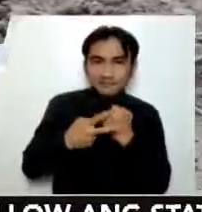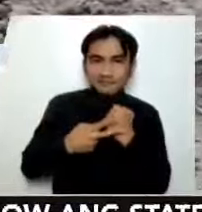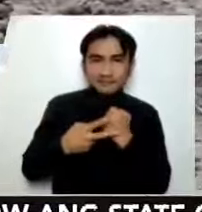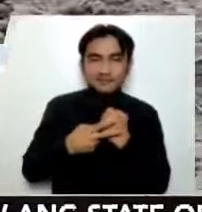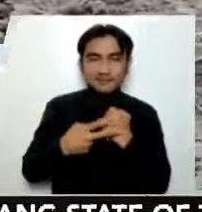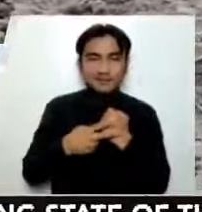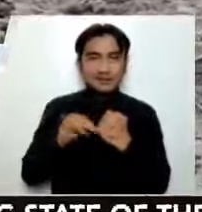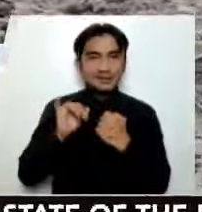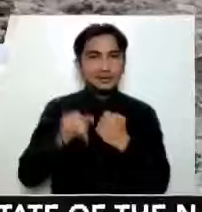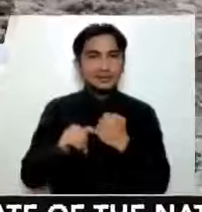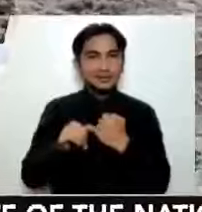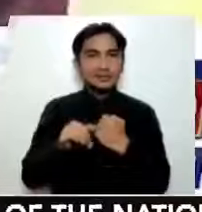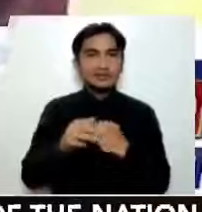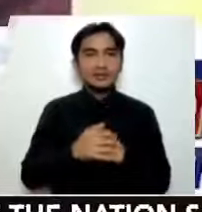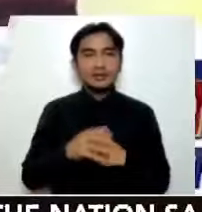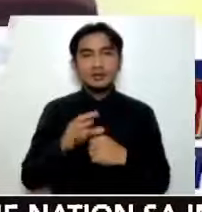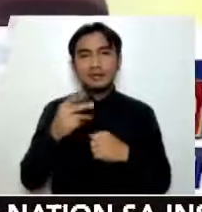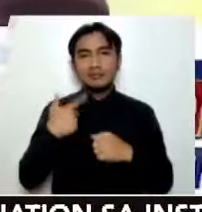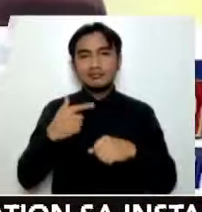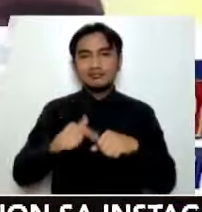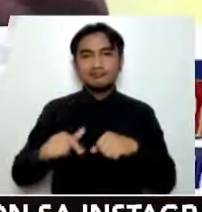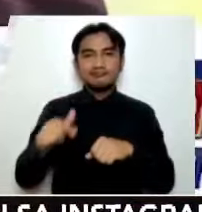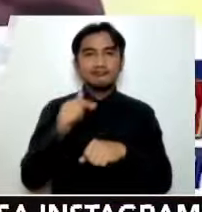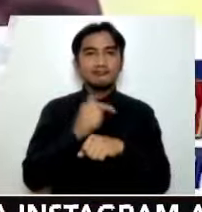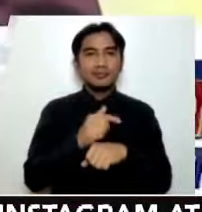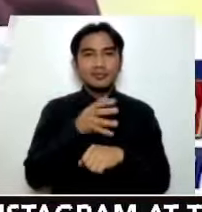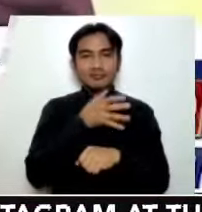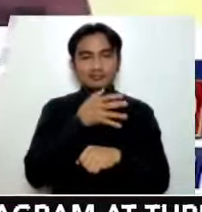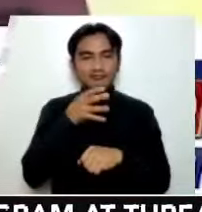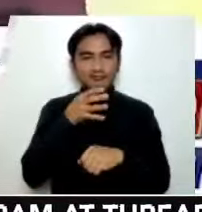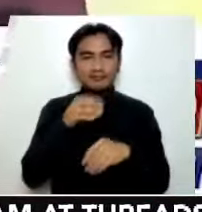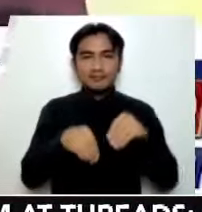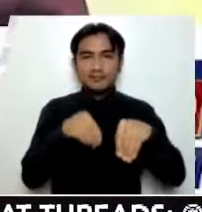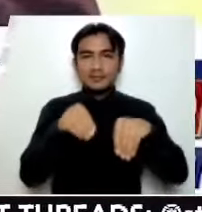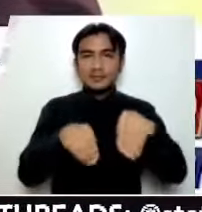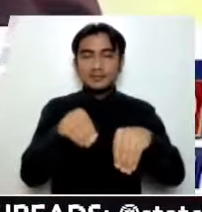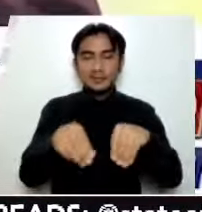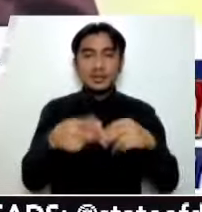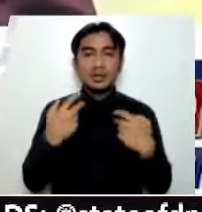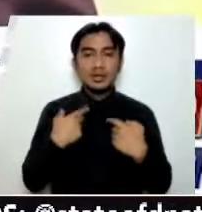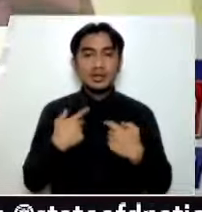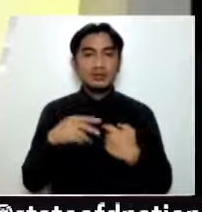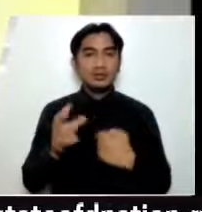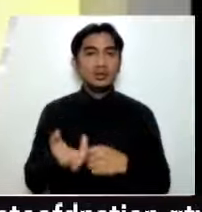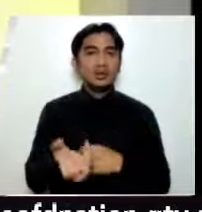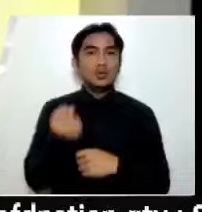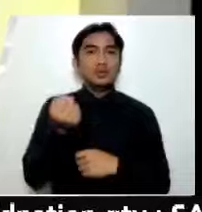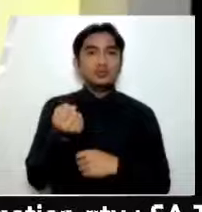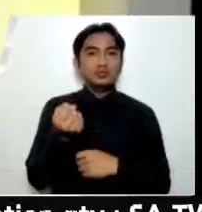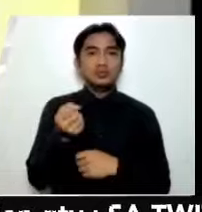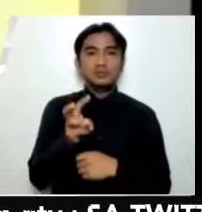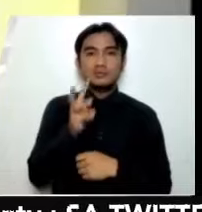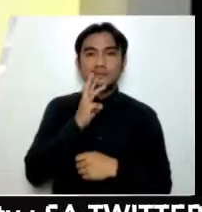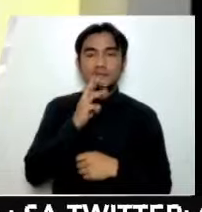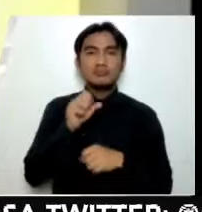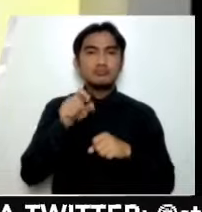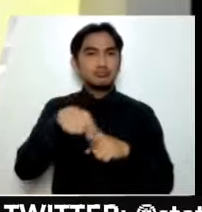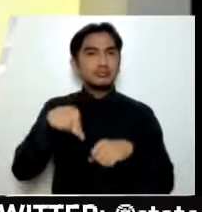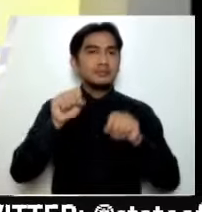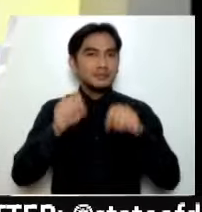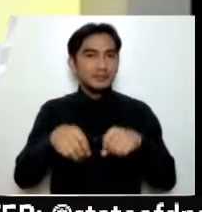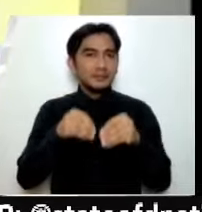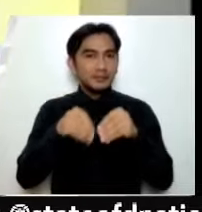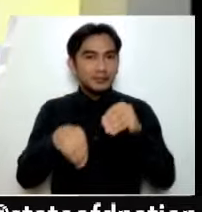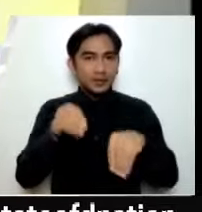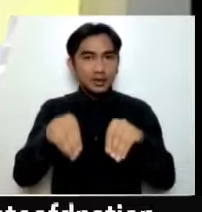communal Garden at farms Bukod sa magkakaroon sila ng sarili nilang source ng tubig o makapagtanim sila sa paligid nung